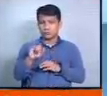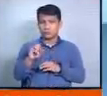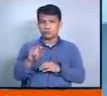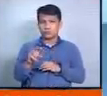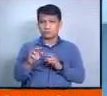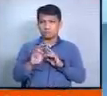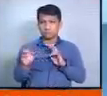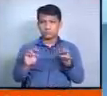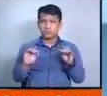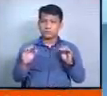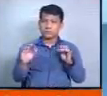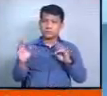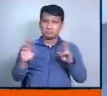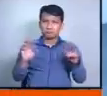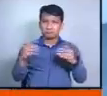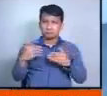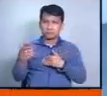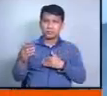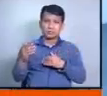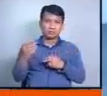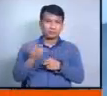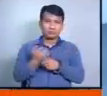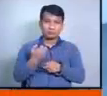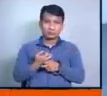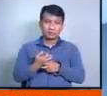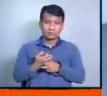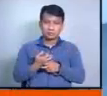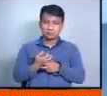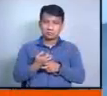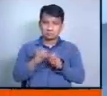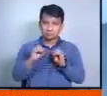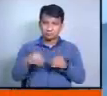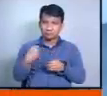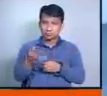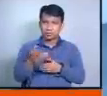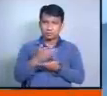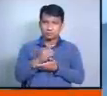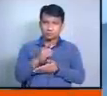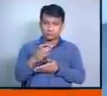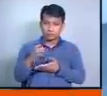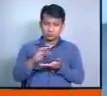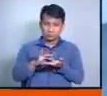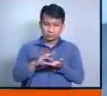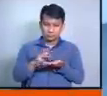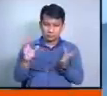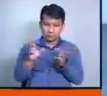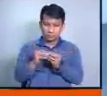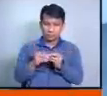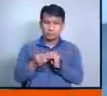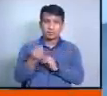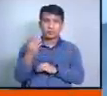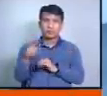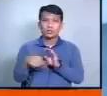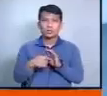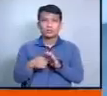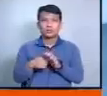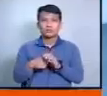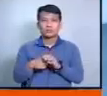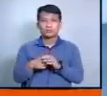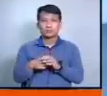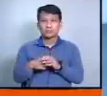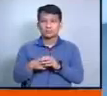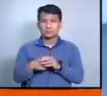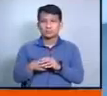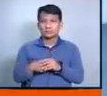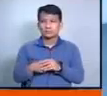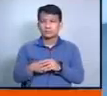poporma rito, walang kapalag-palag to. So, mamaya po, kukwentuhin nyo na po yung perang na wala sa inyo,